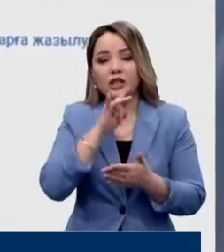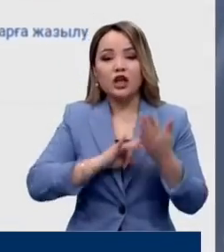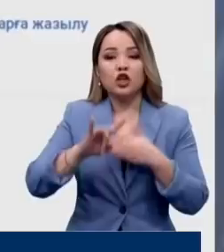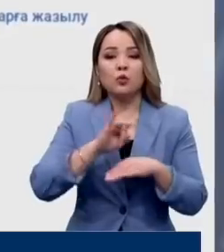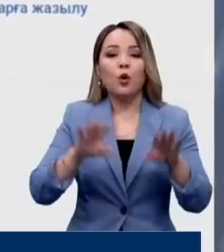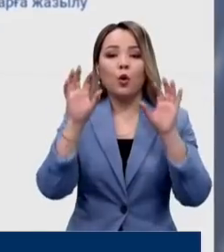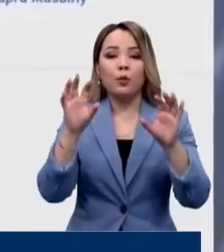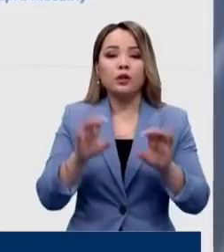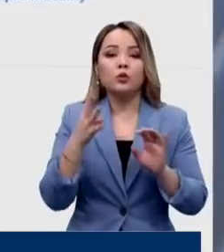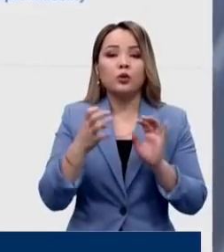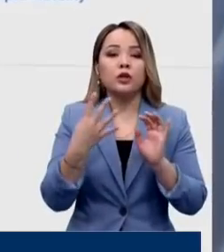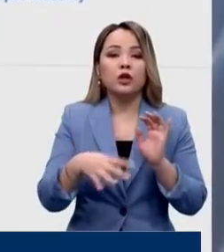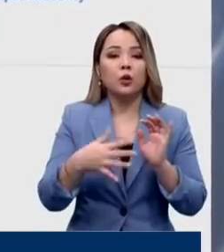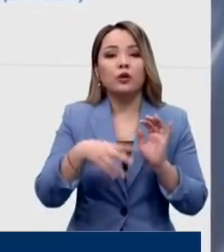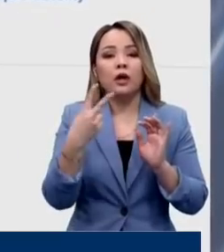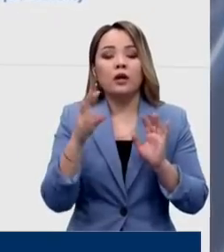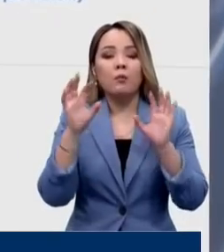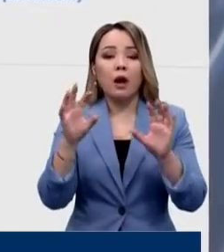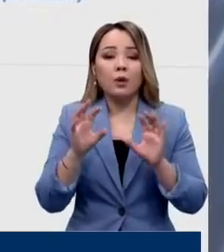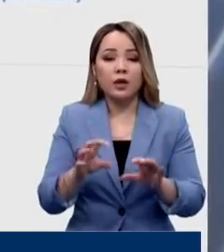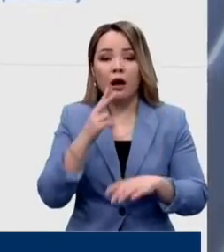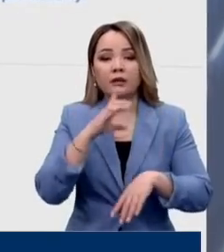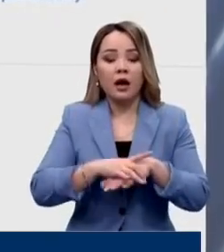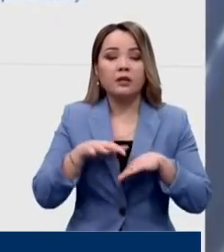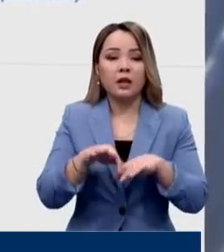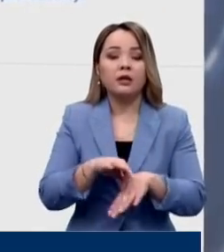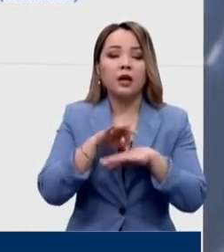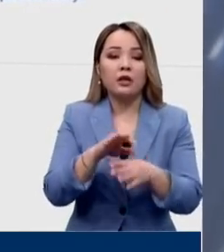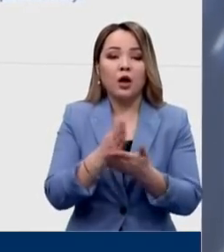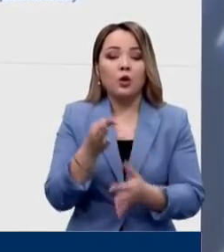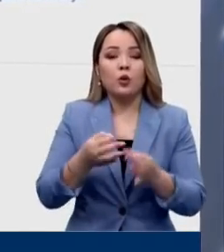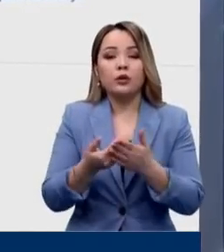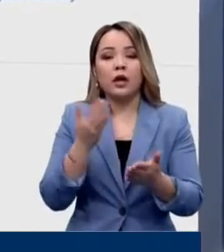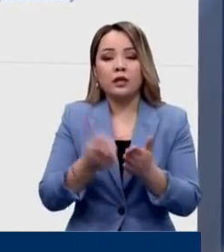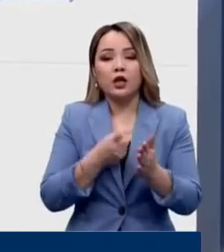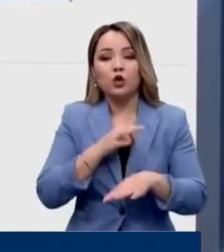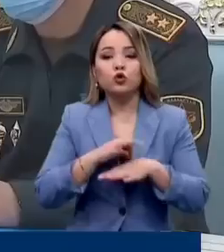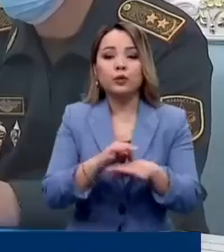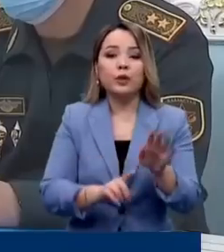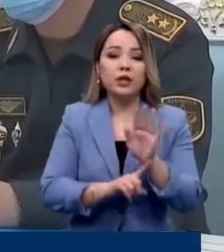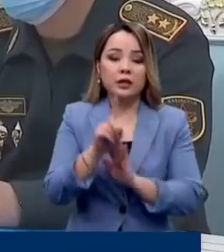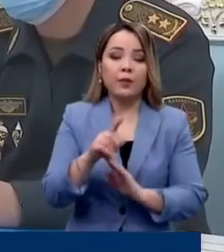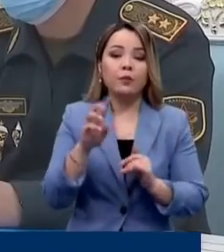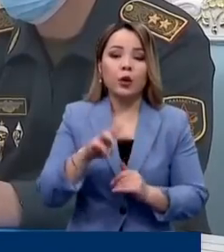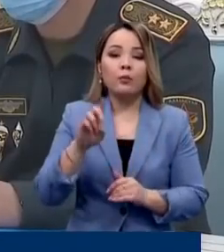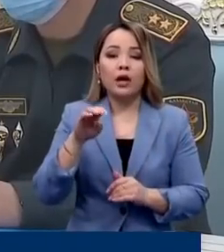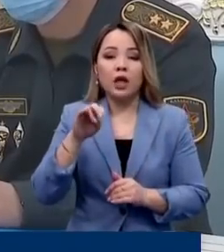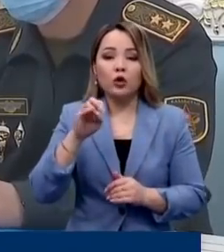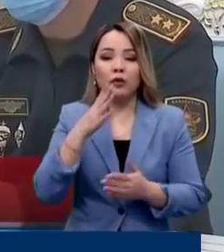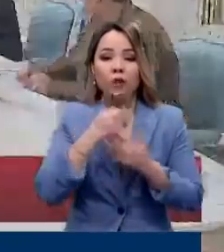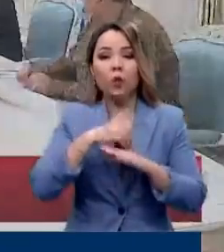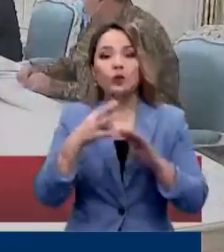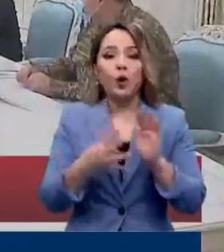қылмыстық кодексінің 452 бабы әрекетсіздік фактісі бойынша сотқа дейінгі тергеп-тексеруді бастады. Мұрат Бектанов